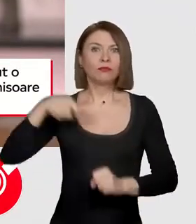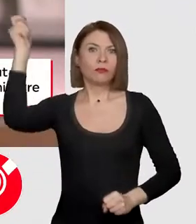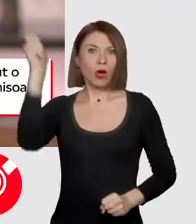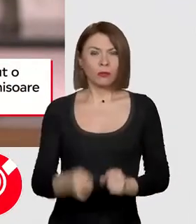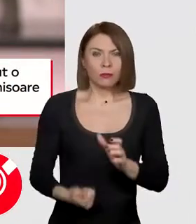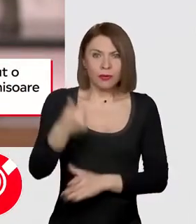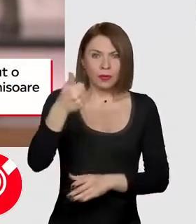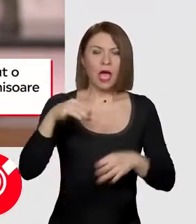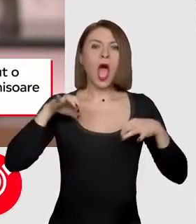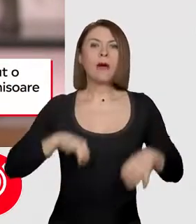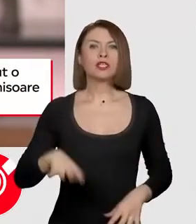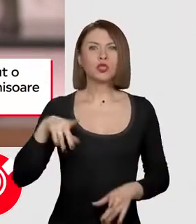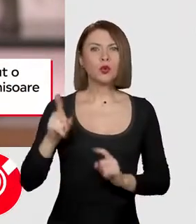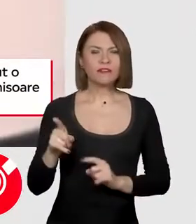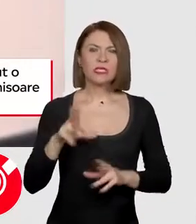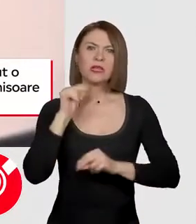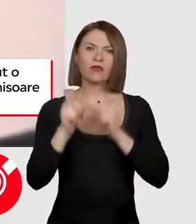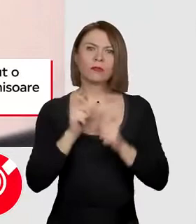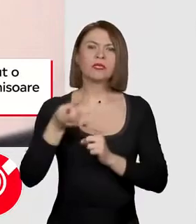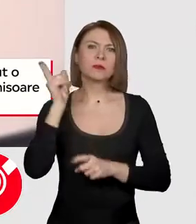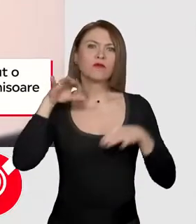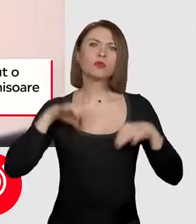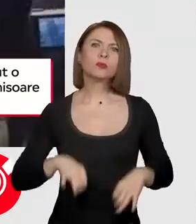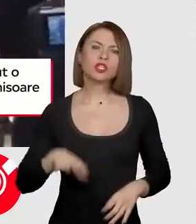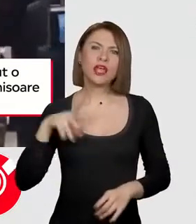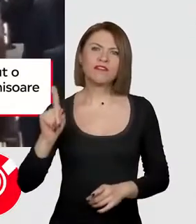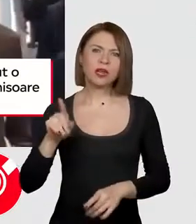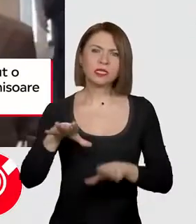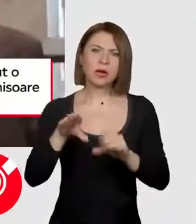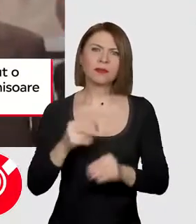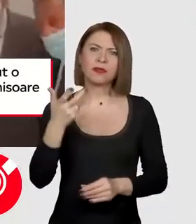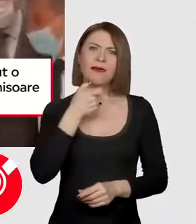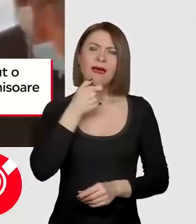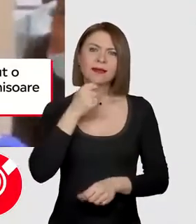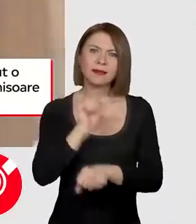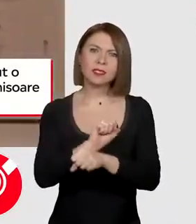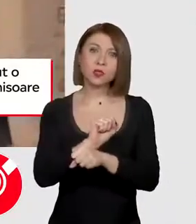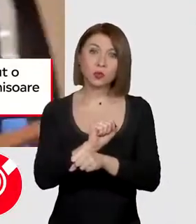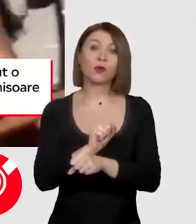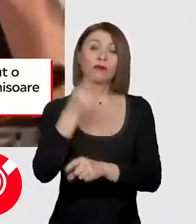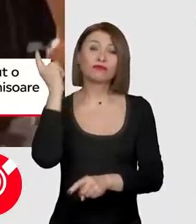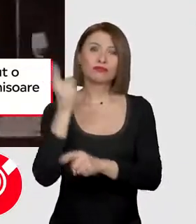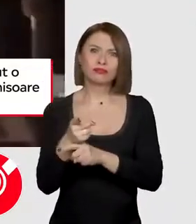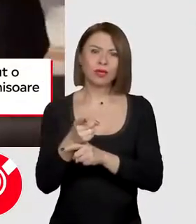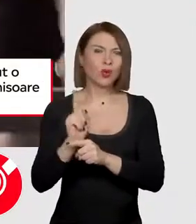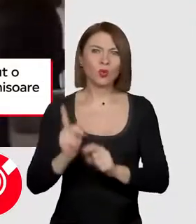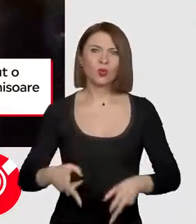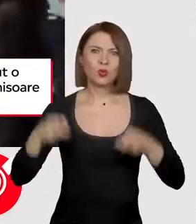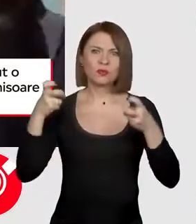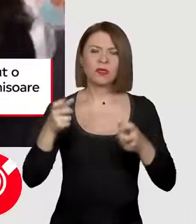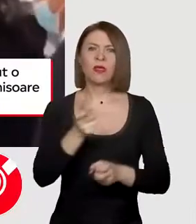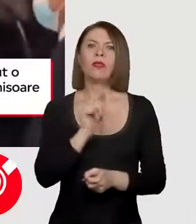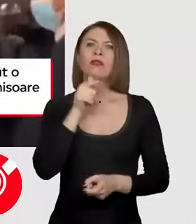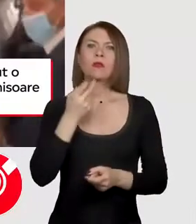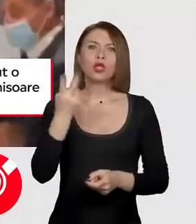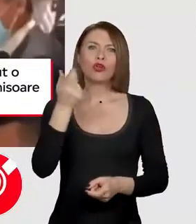lui Nicolas Sarkozy, vorbim de fostul președinte al Franței, condamnat la 3 ani de închisoare cu executare, din